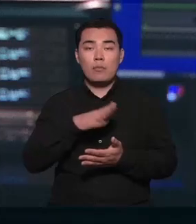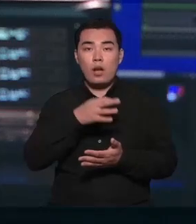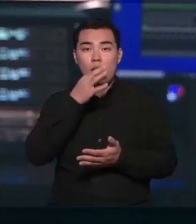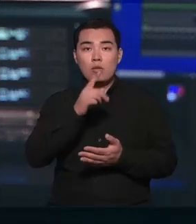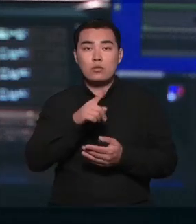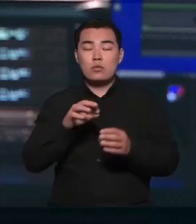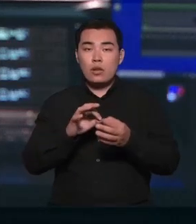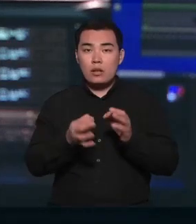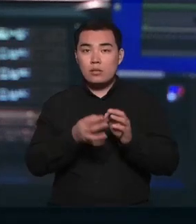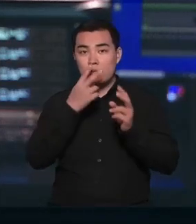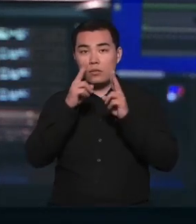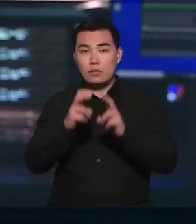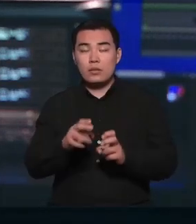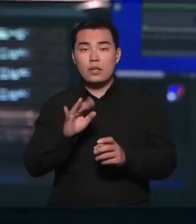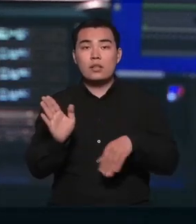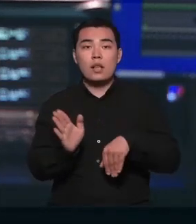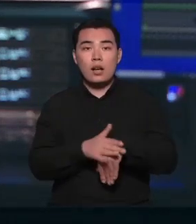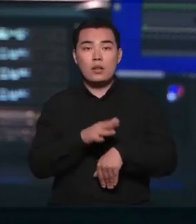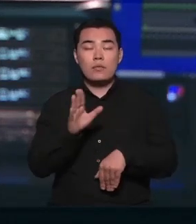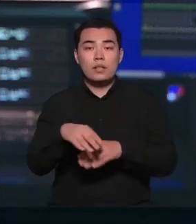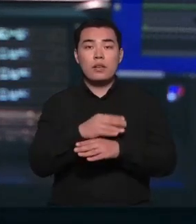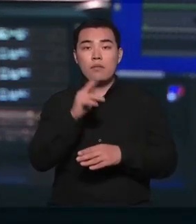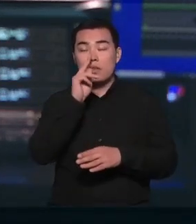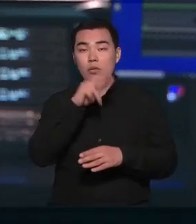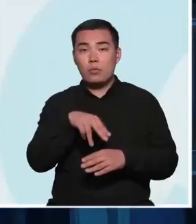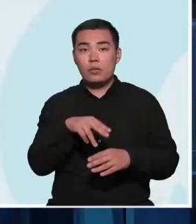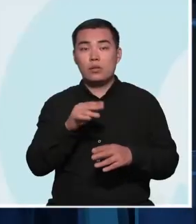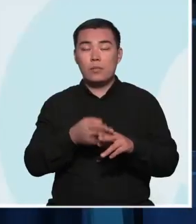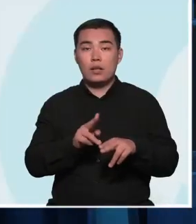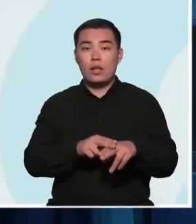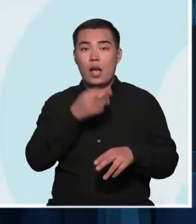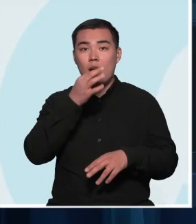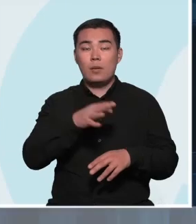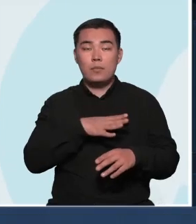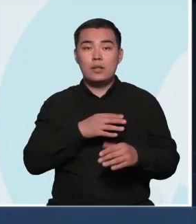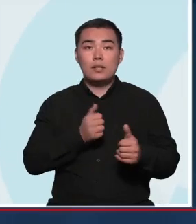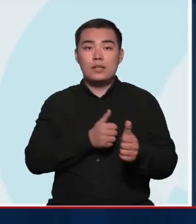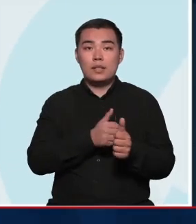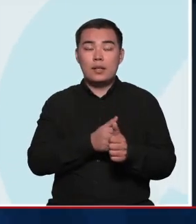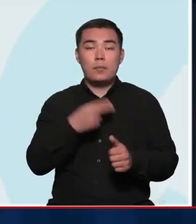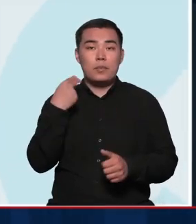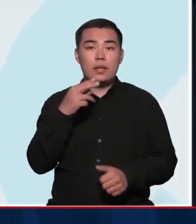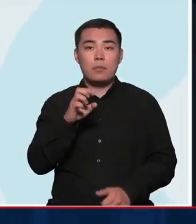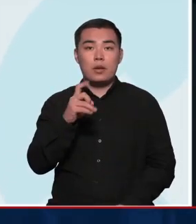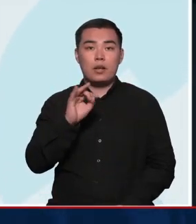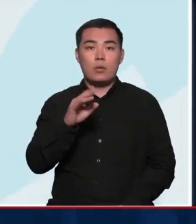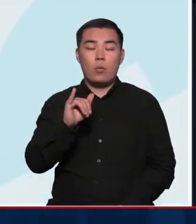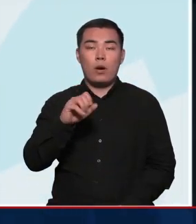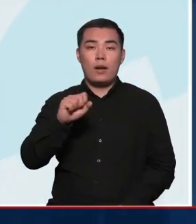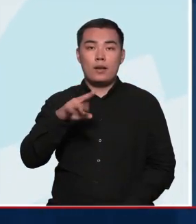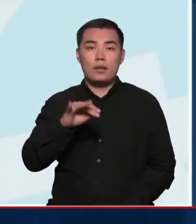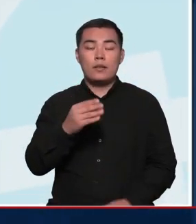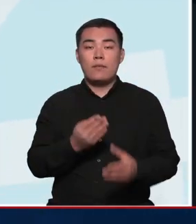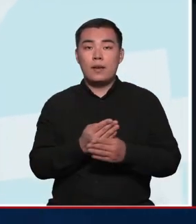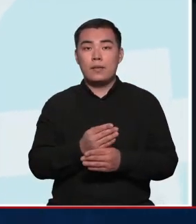провести тщательное расследование но и наказать всех виновных об этом сообщил пресс-секретарь президента Берик уали на своей странице в